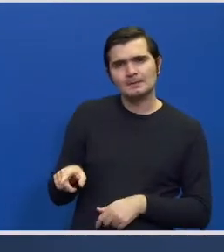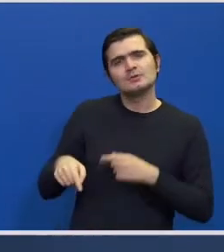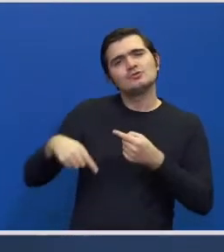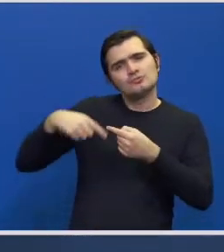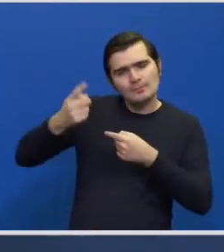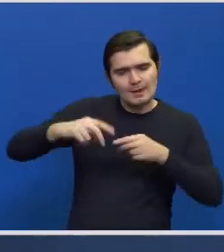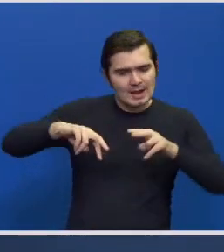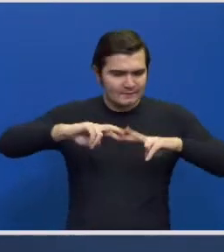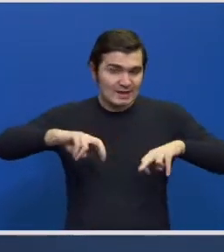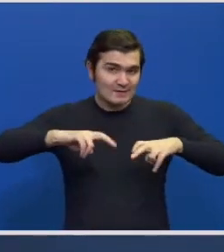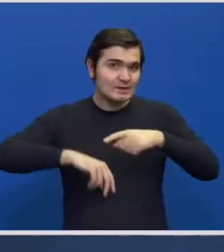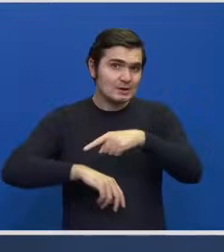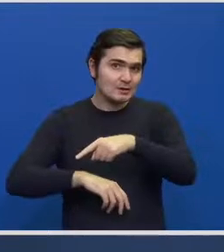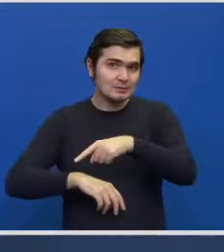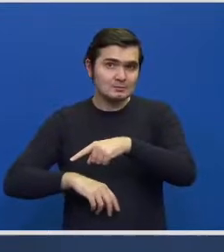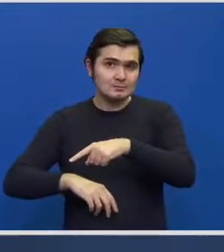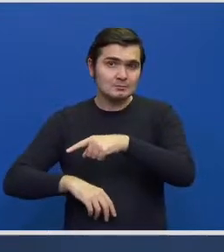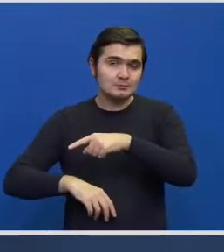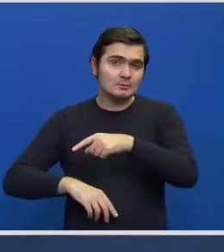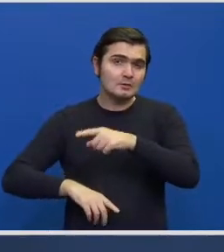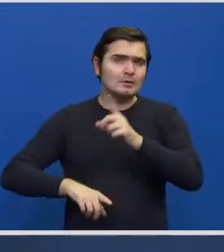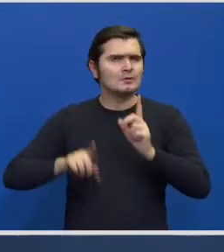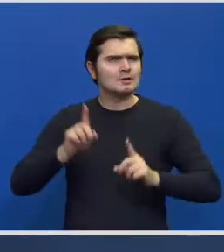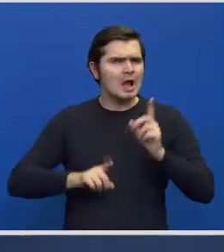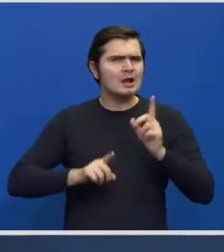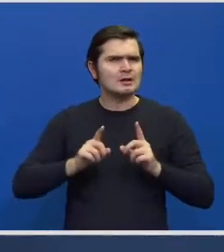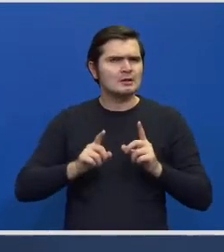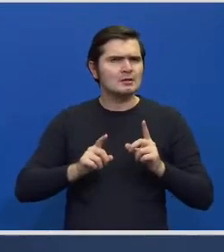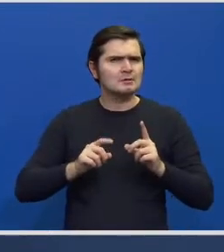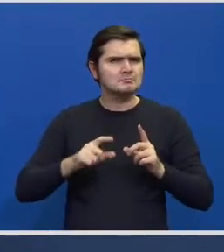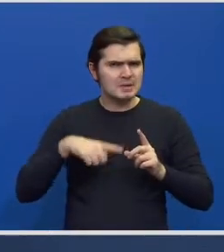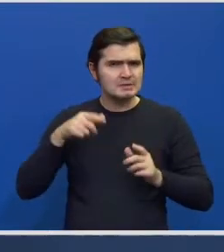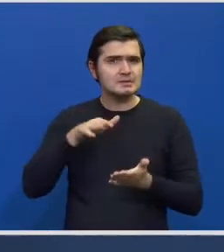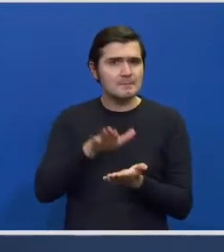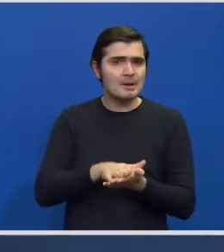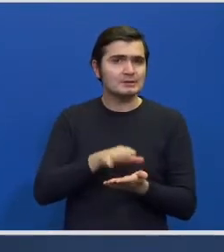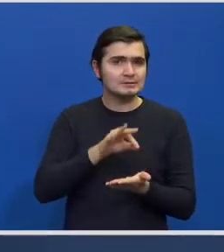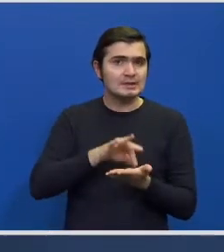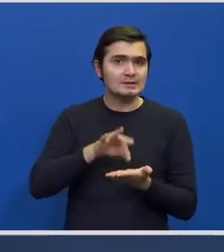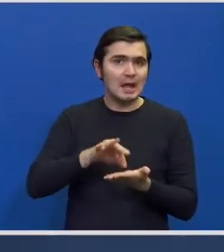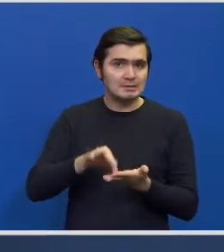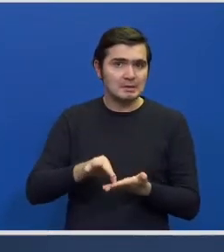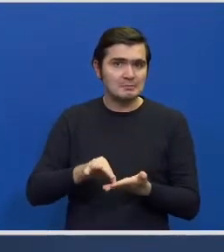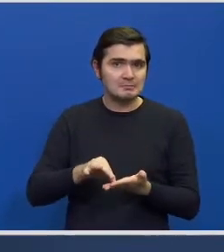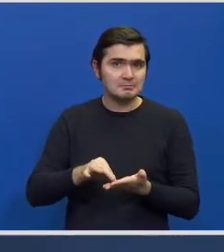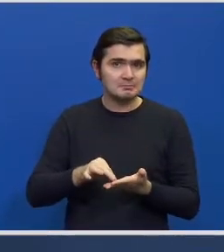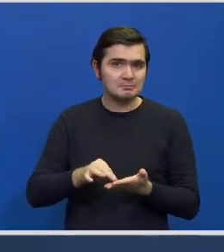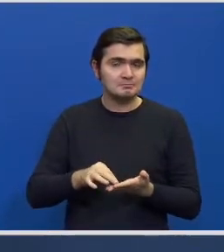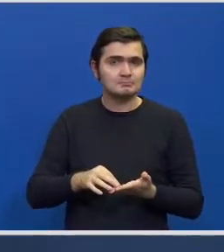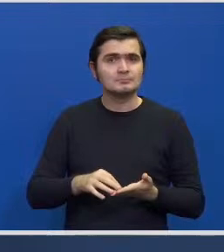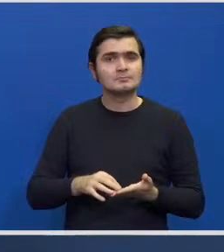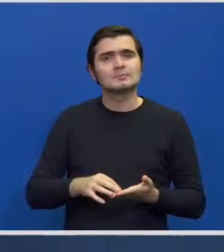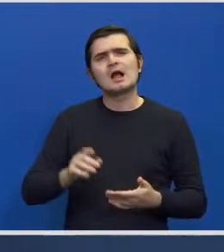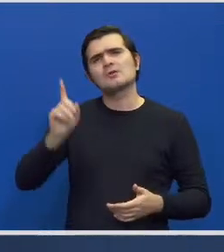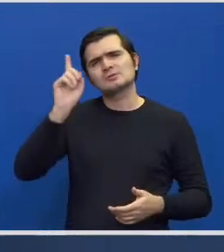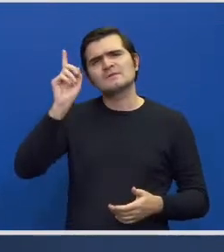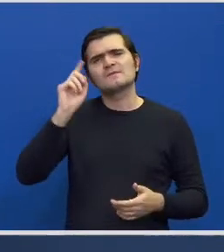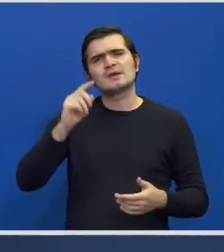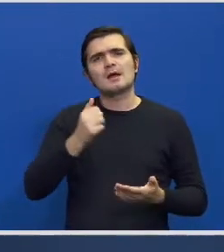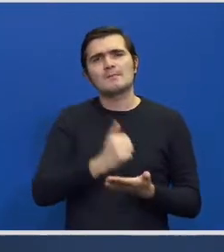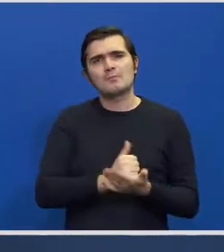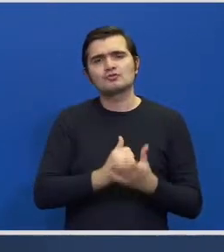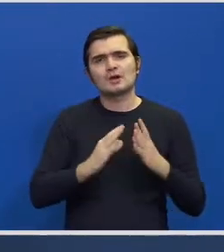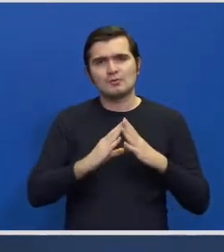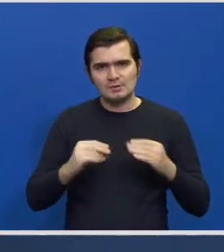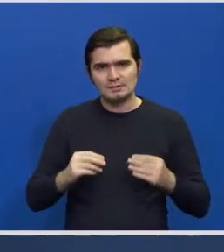de pe cardul de energie și se verifică dacă figurează în baza de date